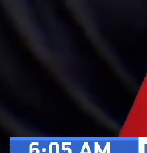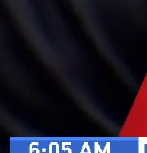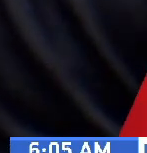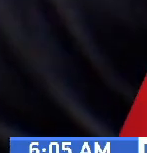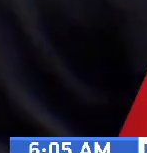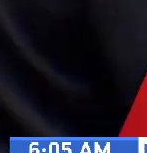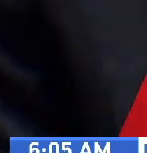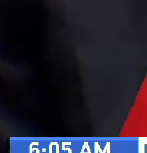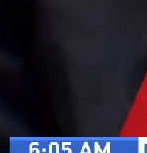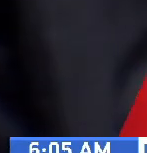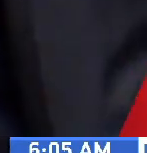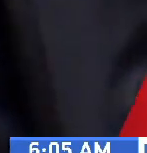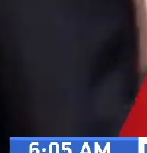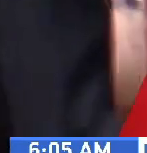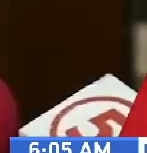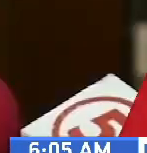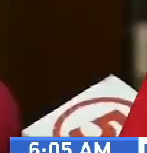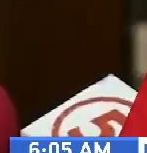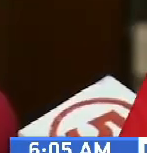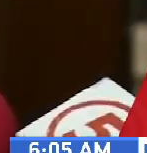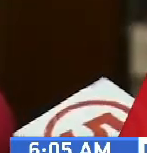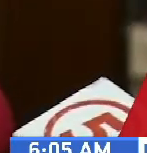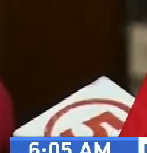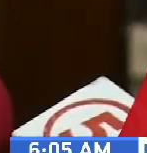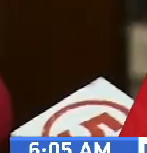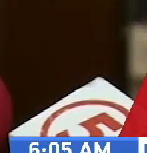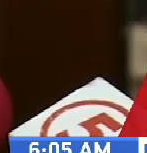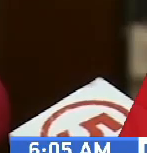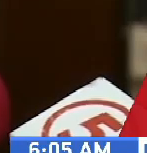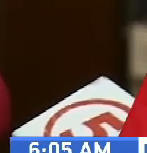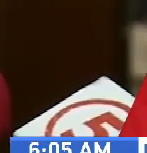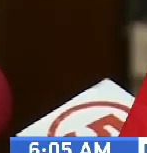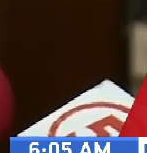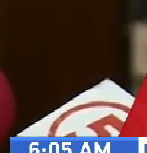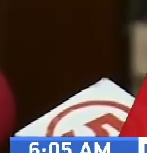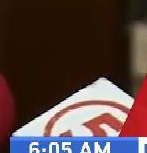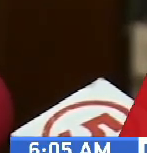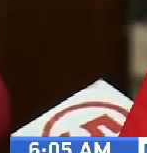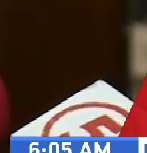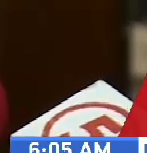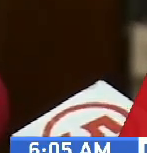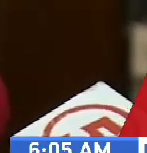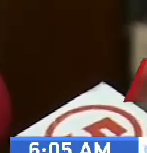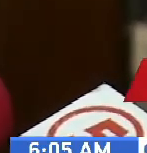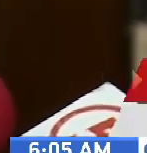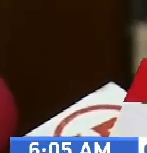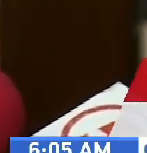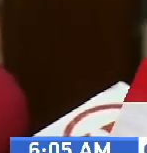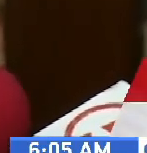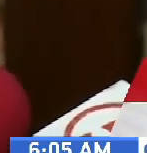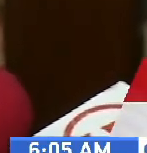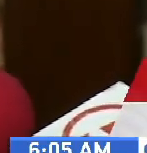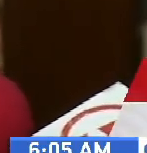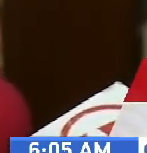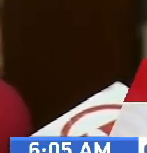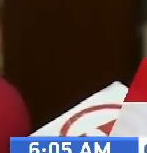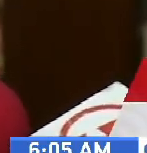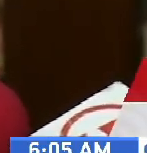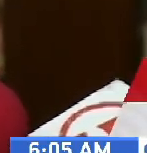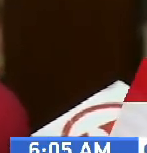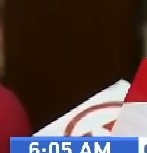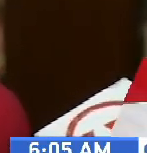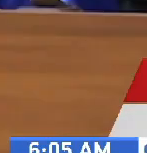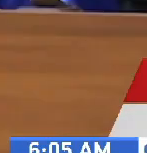nais nilang gawin ito sa Quirino Grandstand. It holds great memories for my family, having been the venue of my